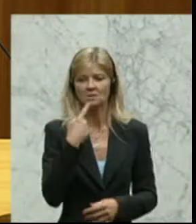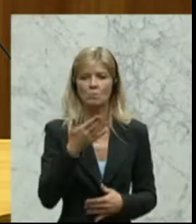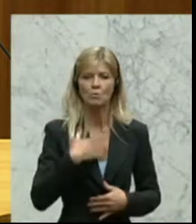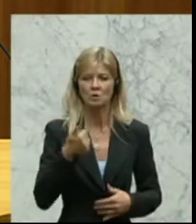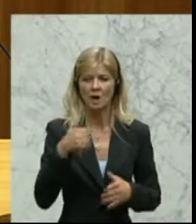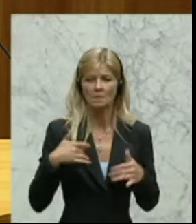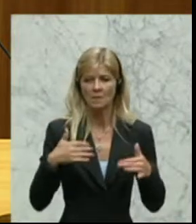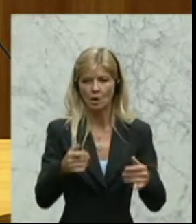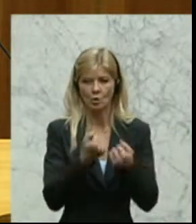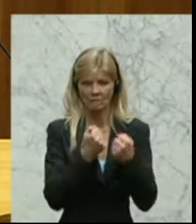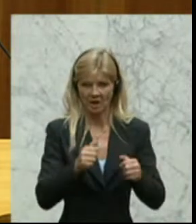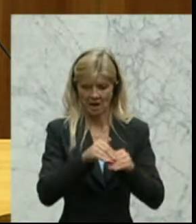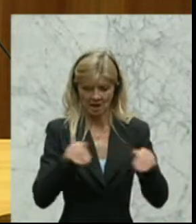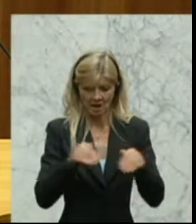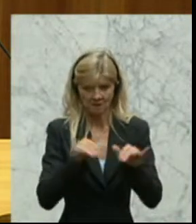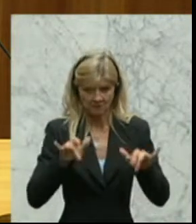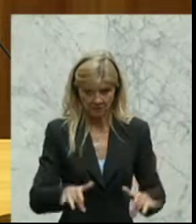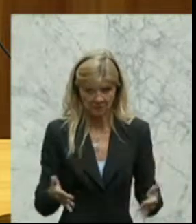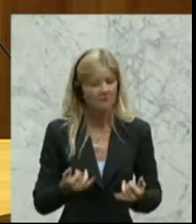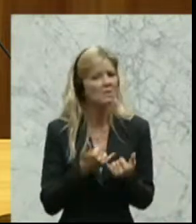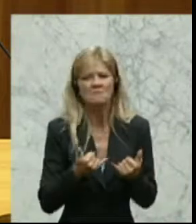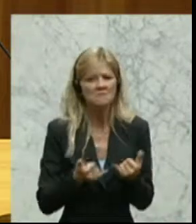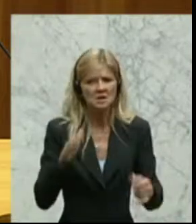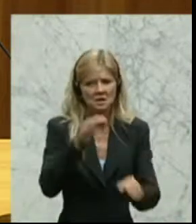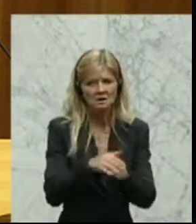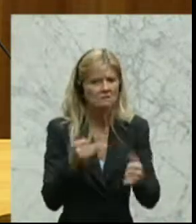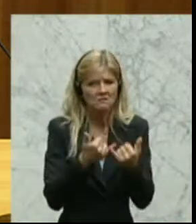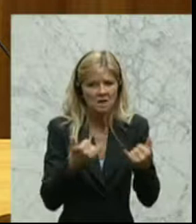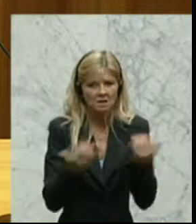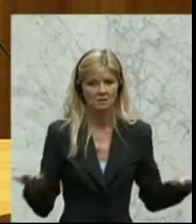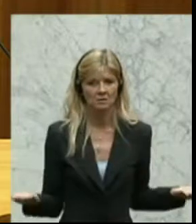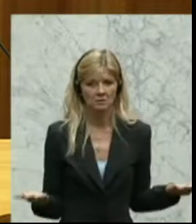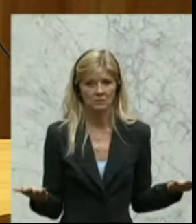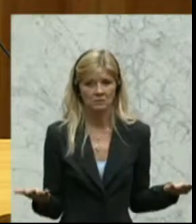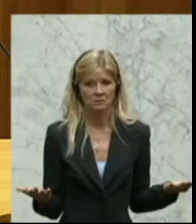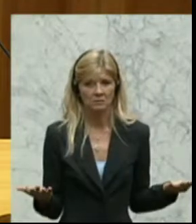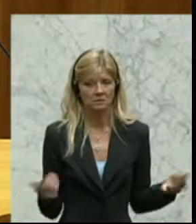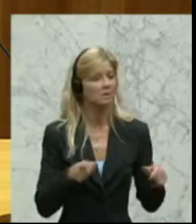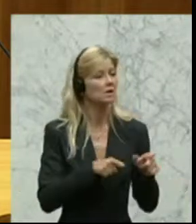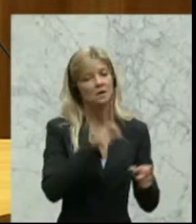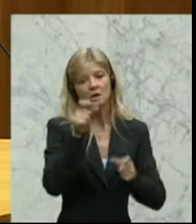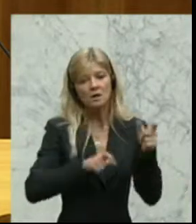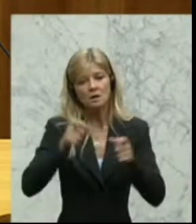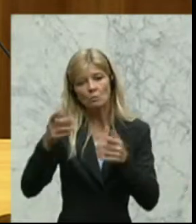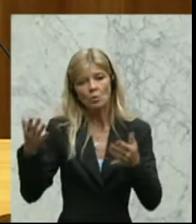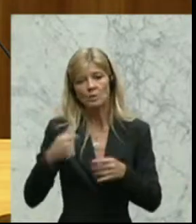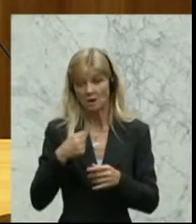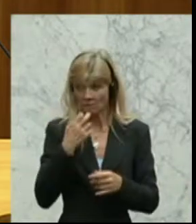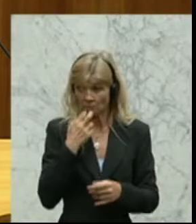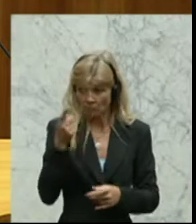Freigrenze einführen. Ja, wie wollen sie das feststellen? Bei den Mobilien wollen sie in die Häuser gehen und die